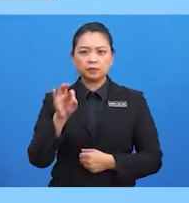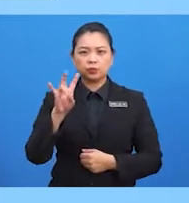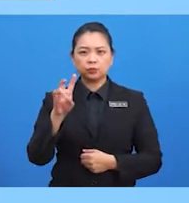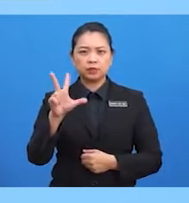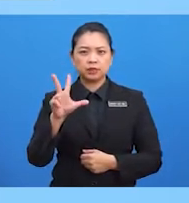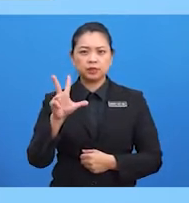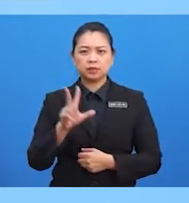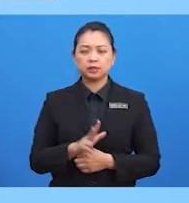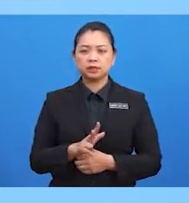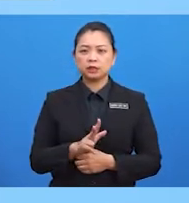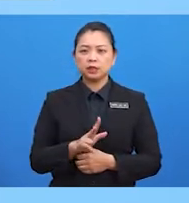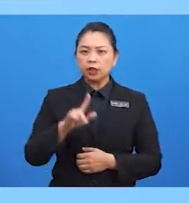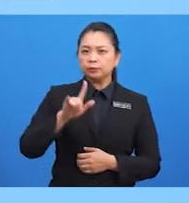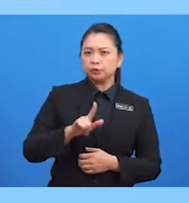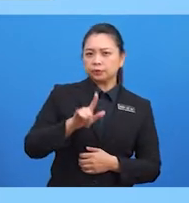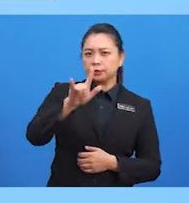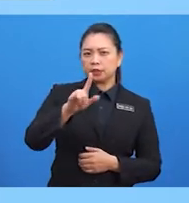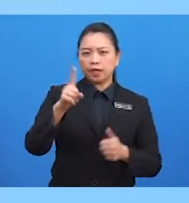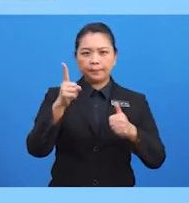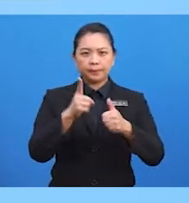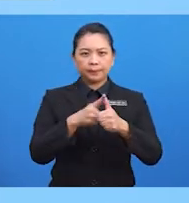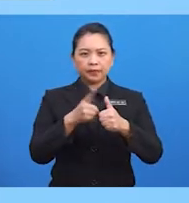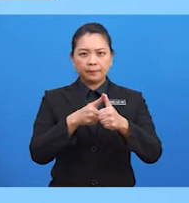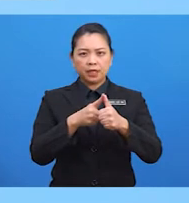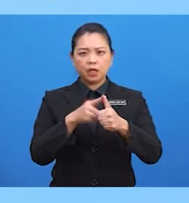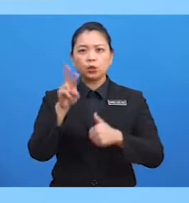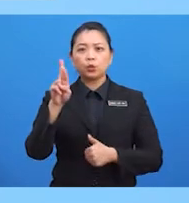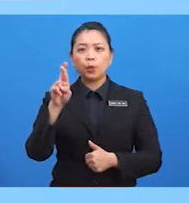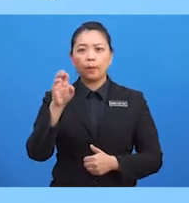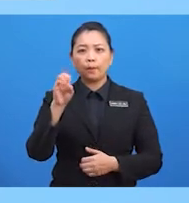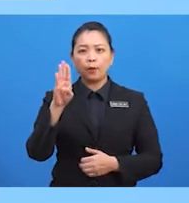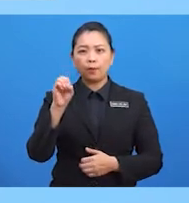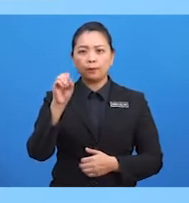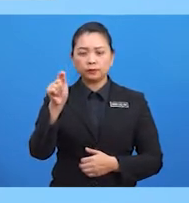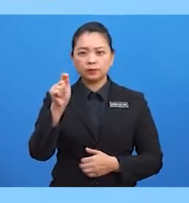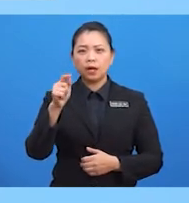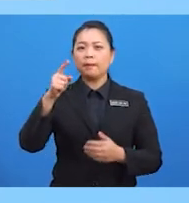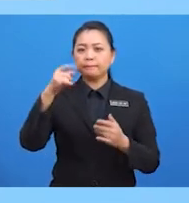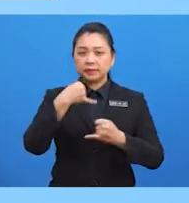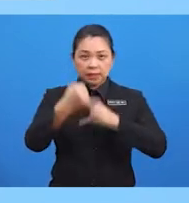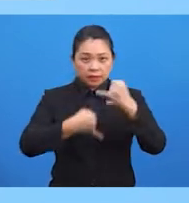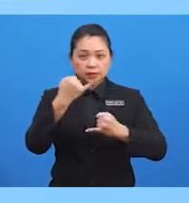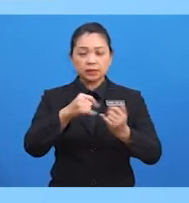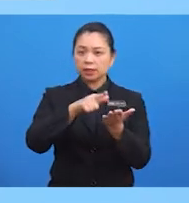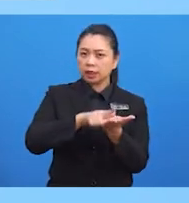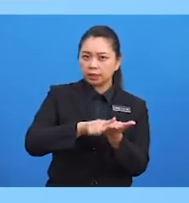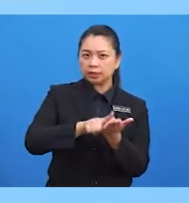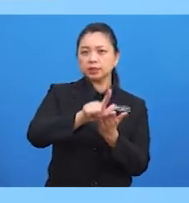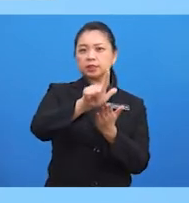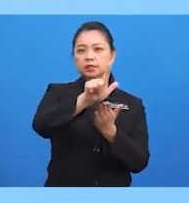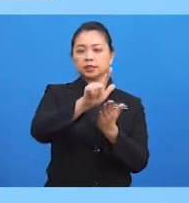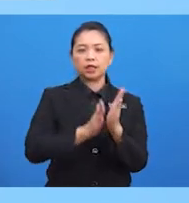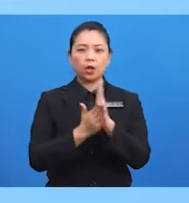iaitu pesawat robot angkasa berjaya dilancarkan buat pertama kalinya oleh